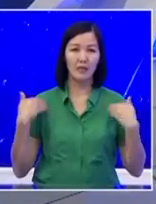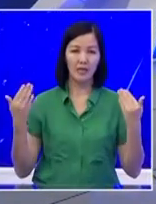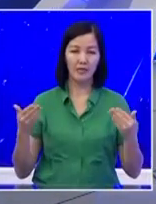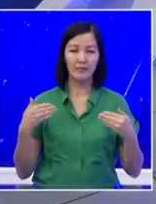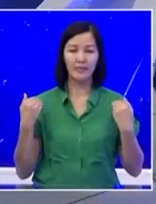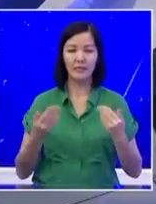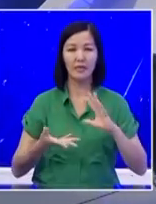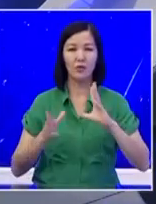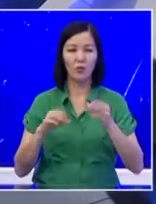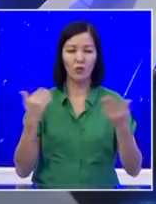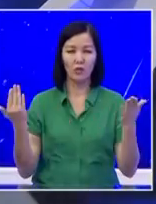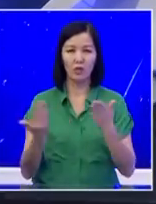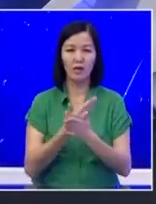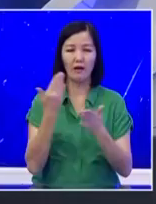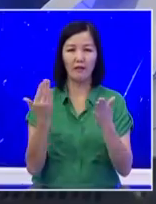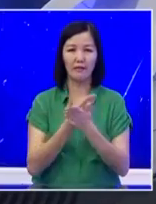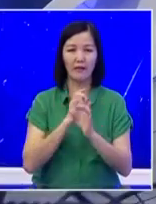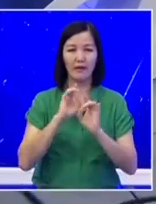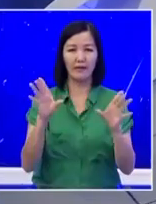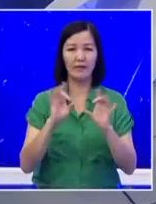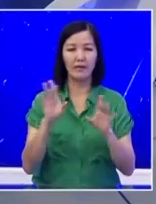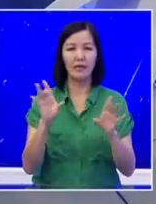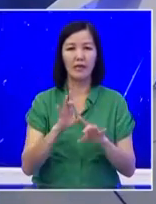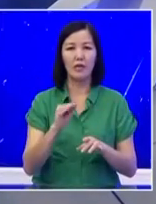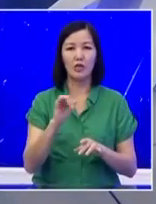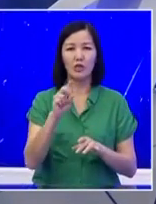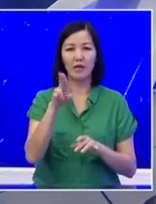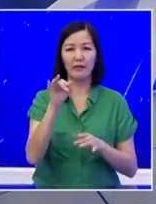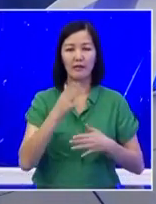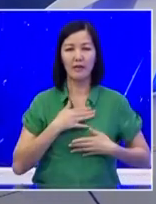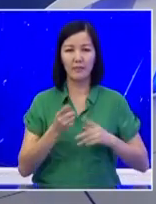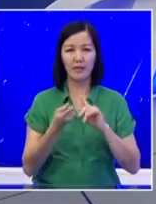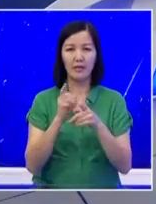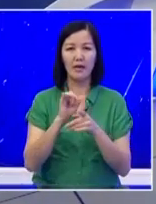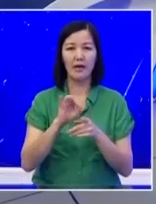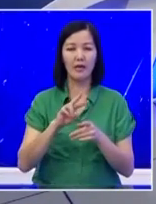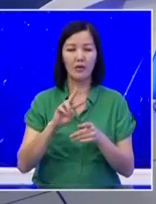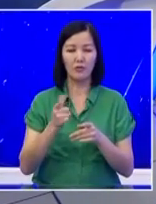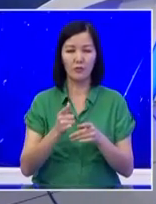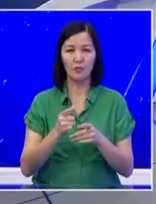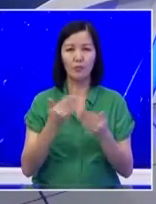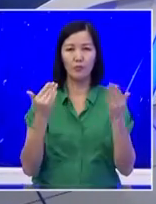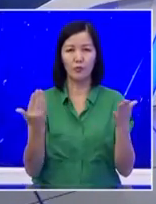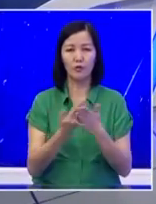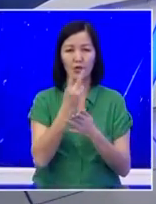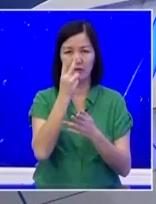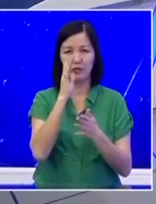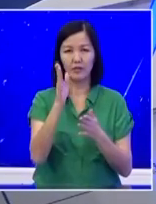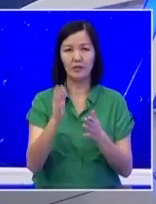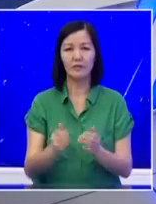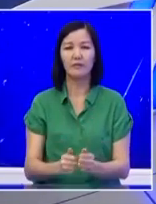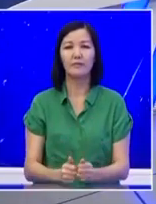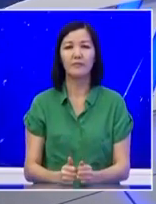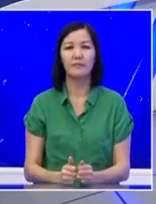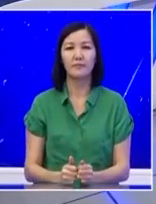Армысыздар, ардақты ағайын, жетсу арнасының тікелей эфирінде жаңалықтар, студияда Жадыра Серікқызы, суда аудармада Айгүл Жұмашқызы. Бүгін көретіндеріңіз.